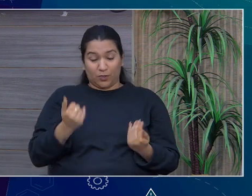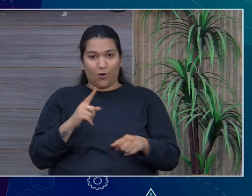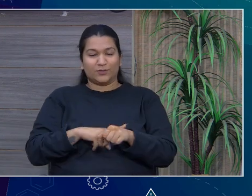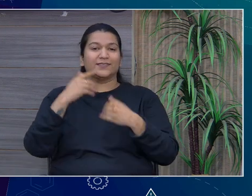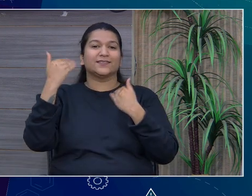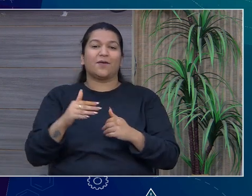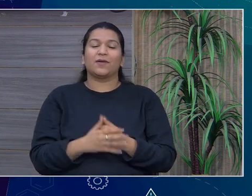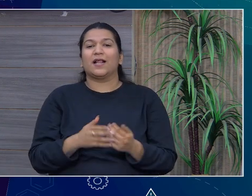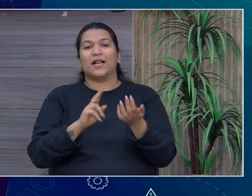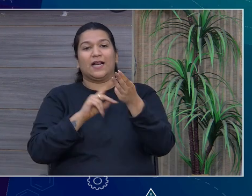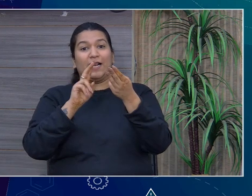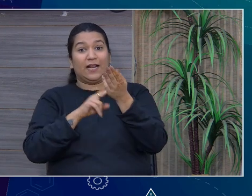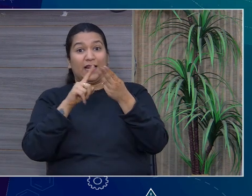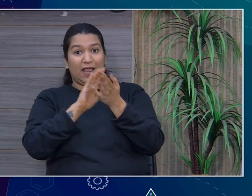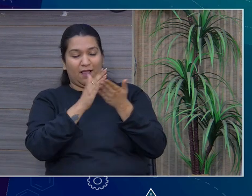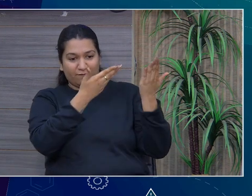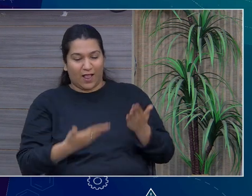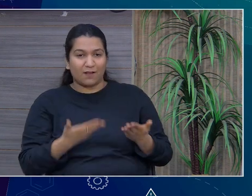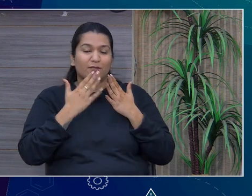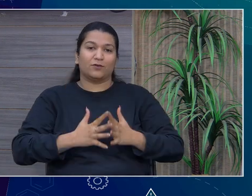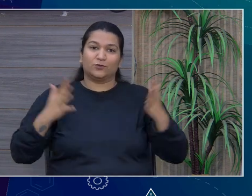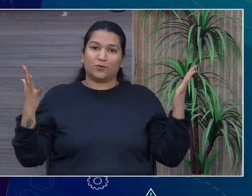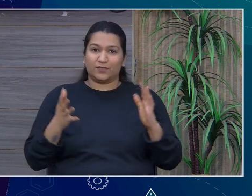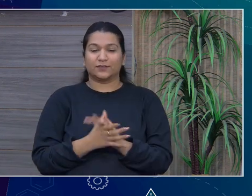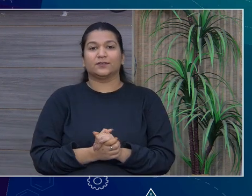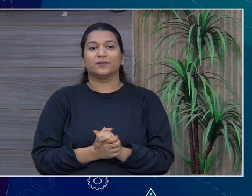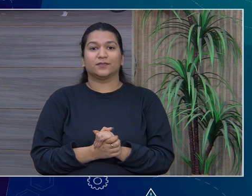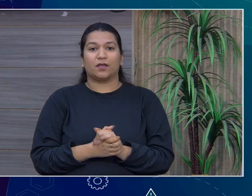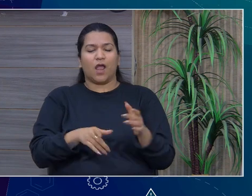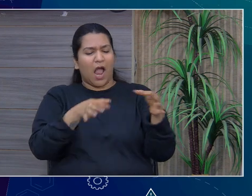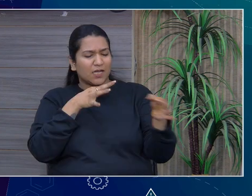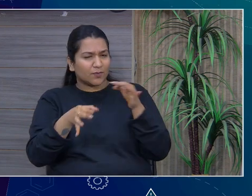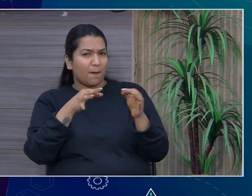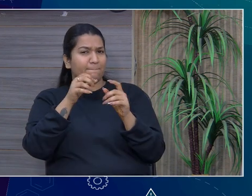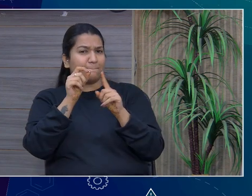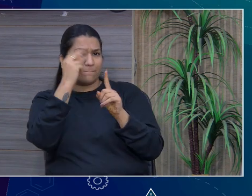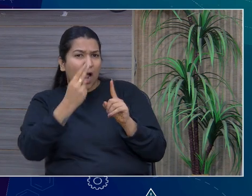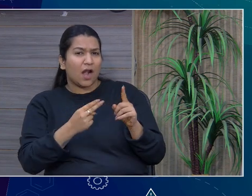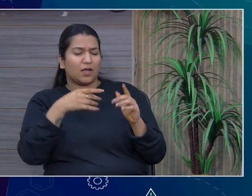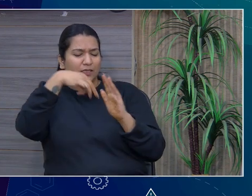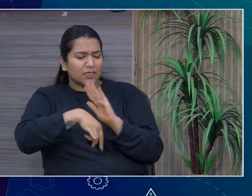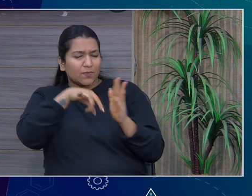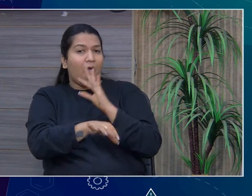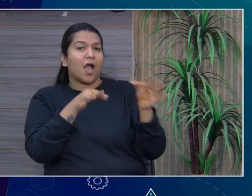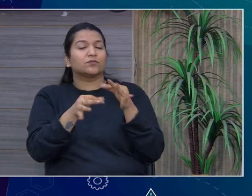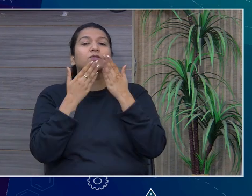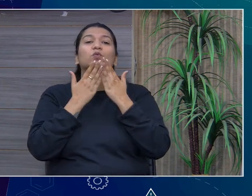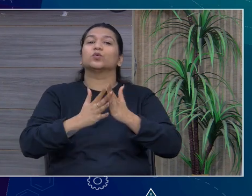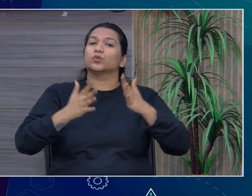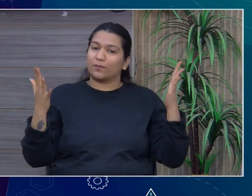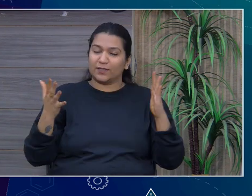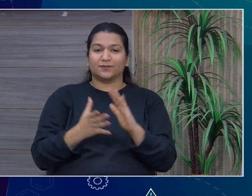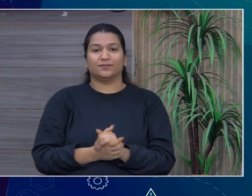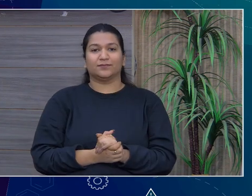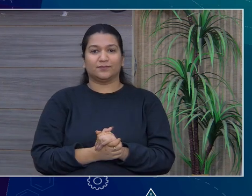इतना ही था। नेहा जी, बहुत बहुत शुक्रिया स्टूडियो में आने के लिए। शुक्रिया सर, मैन्यूस्क्रिप्ट से संबंधित, पेंटिंग से संबंधित इतनी महत्वपूर्ण बातें बताने के लिए आपका बहुत बहुत